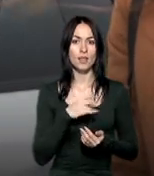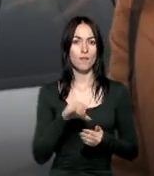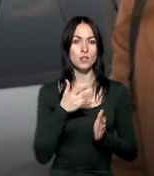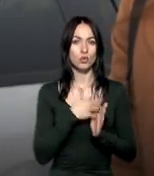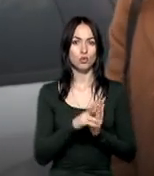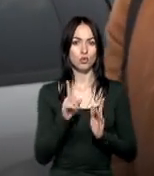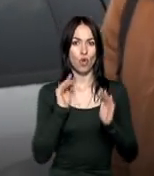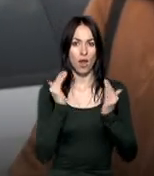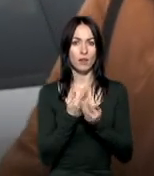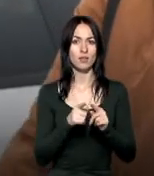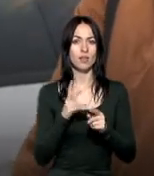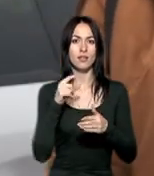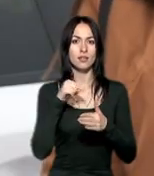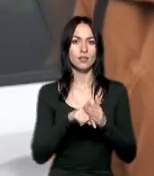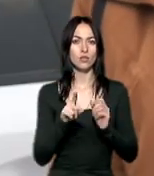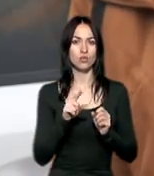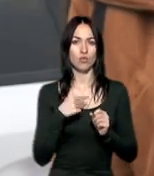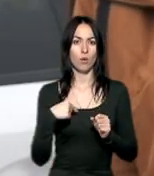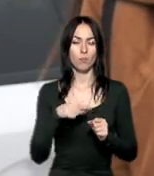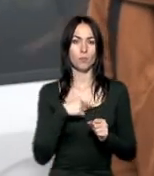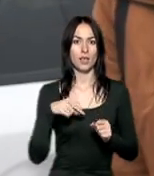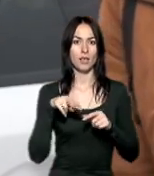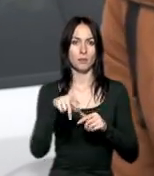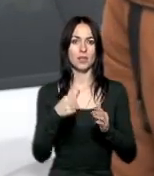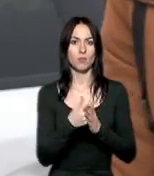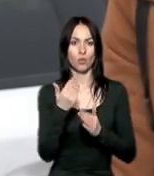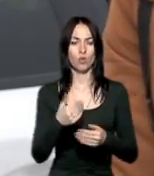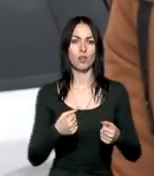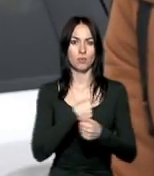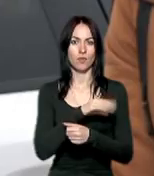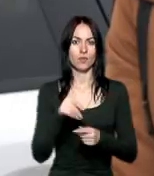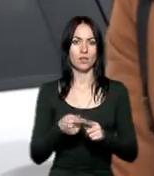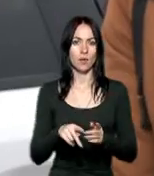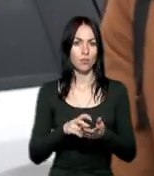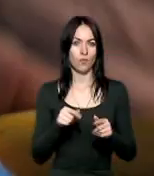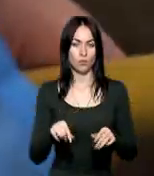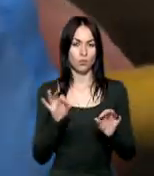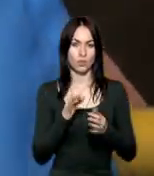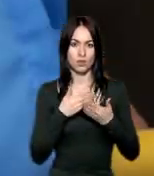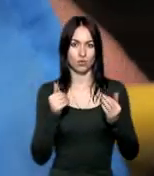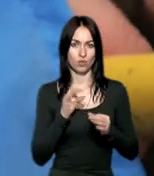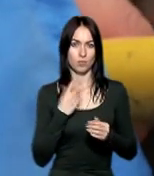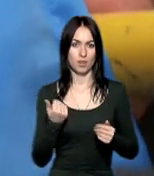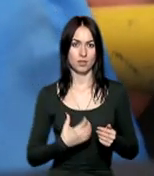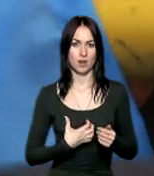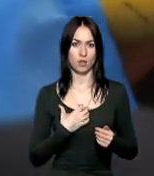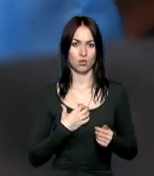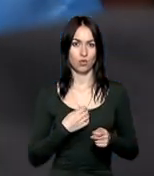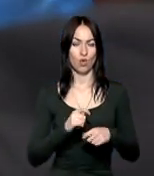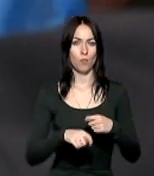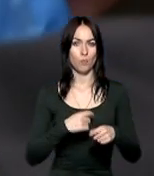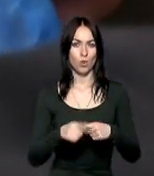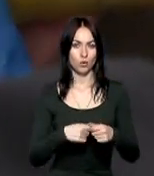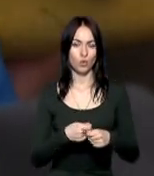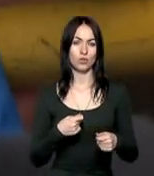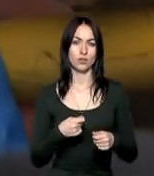карантин – це не означає, що ми підемо з ними обніматися, здороватися, і всі так жахаються. В цьому немає нічого страшного. Матузки замотати, щоб воно,